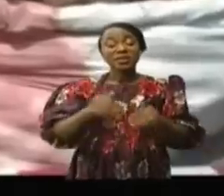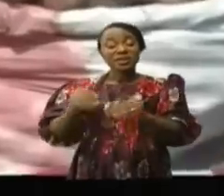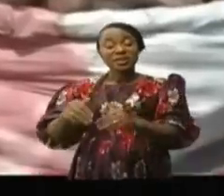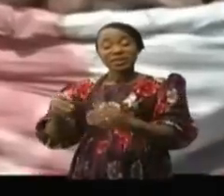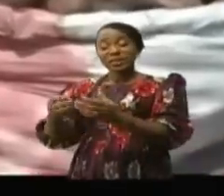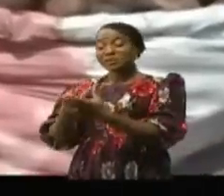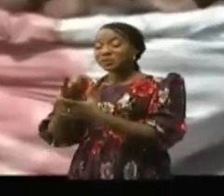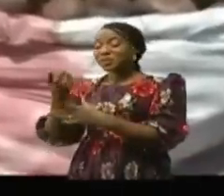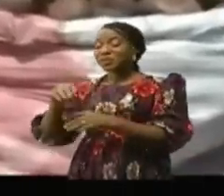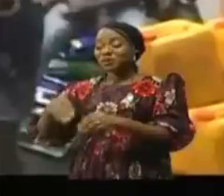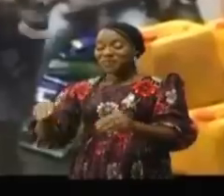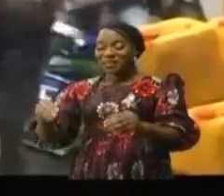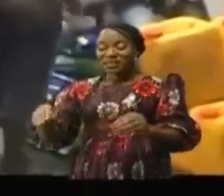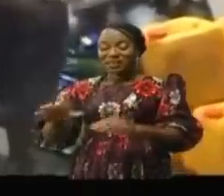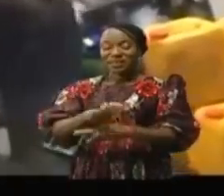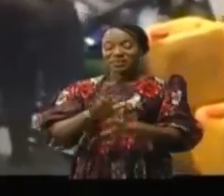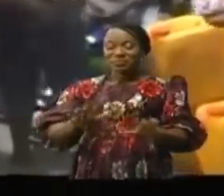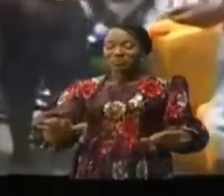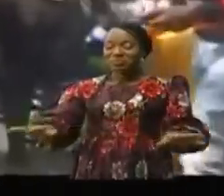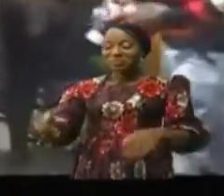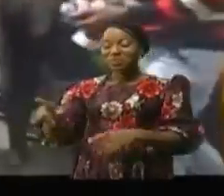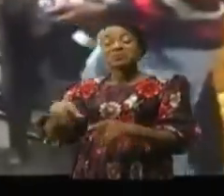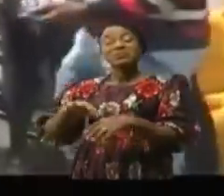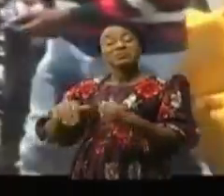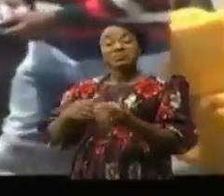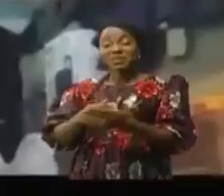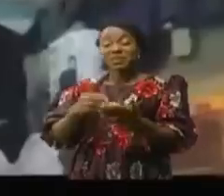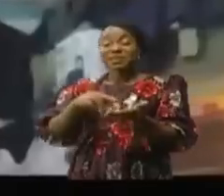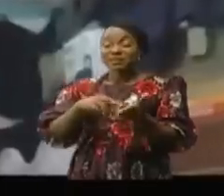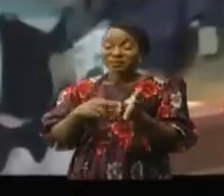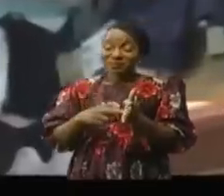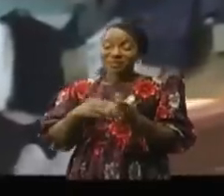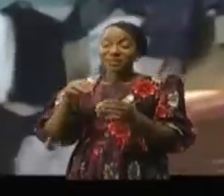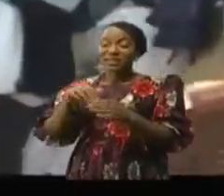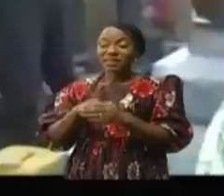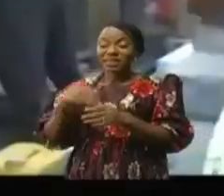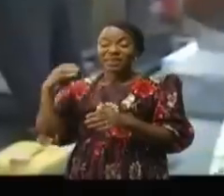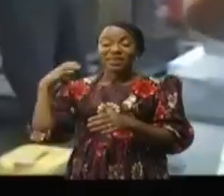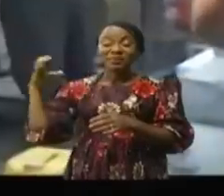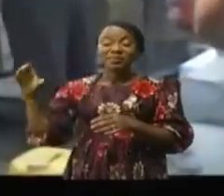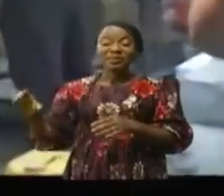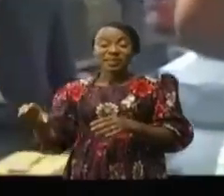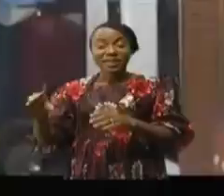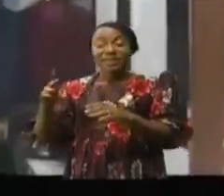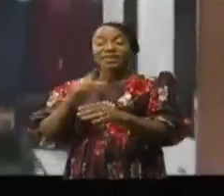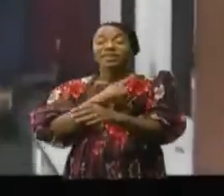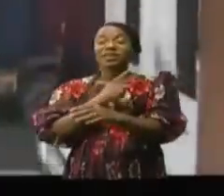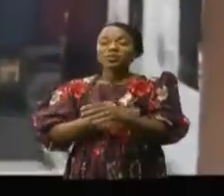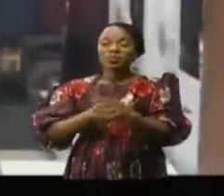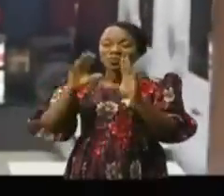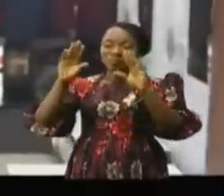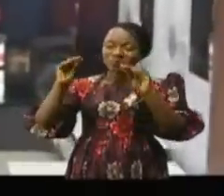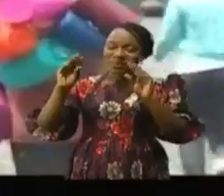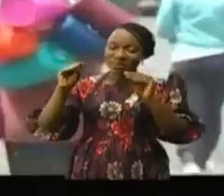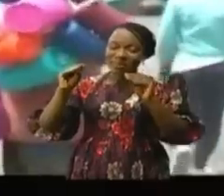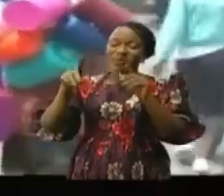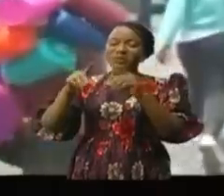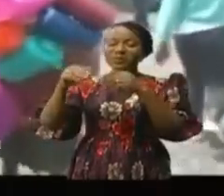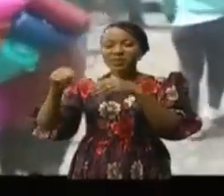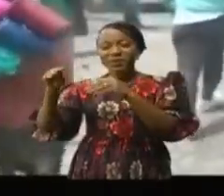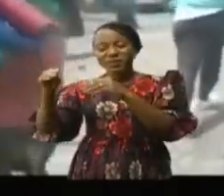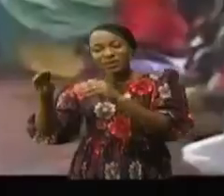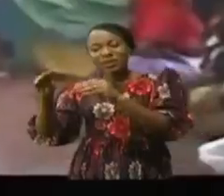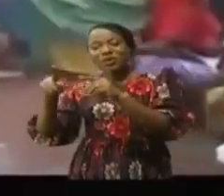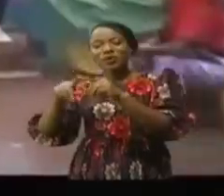production locale ou des importations, ont fait le décor de la capitale touristique. Boutiques, magasins, vente à la